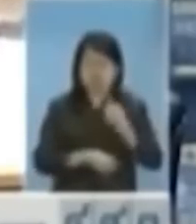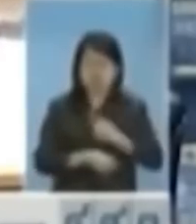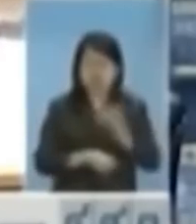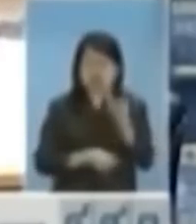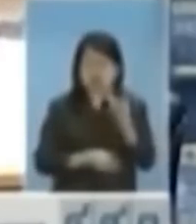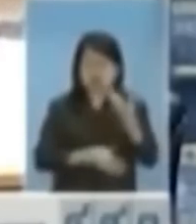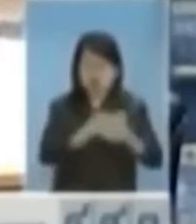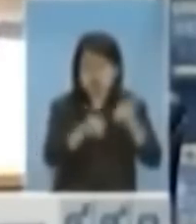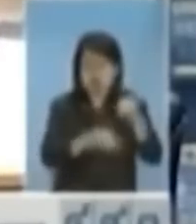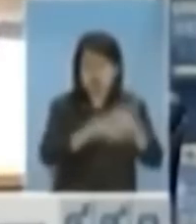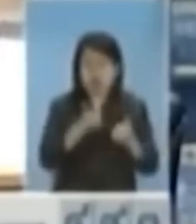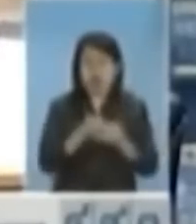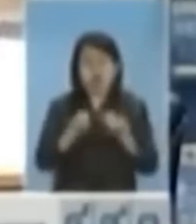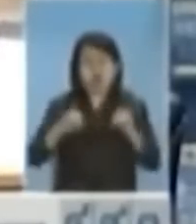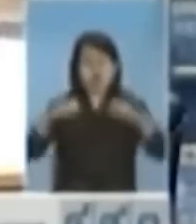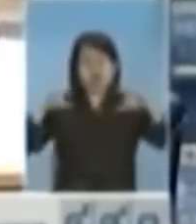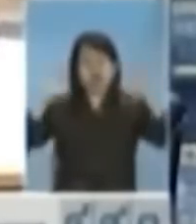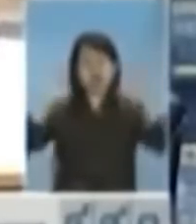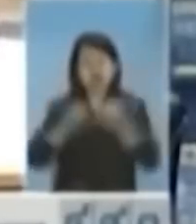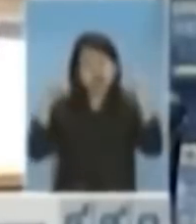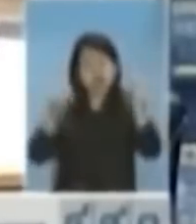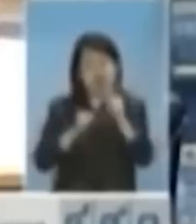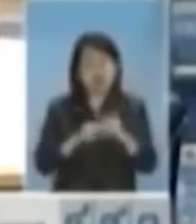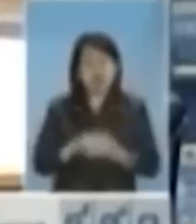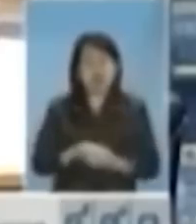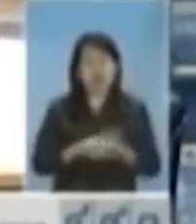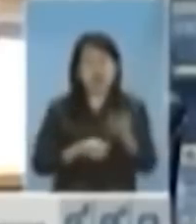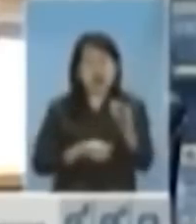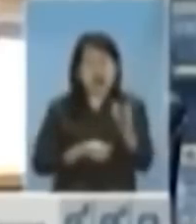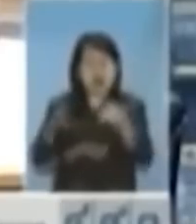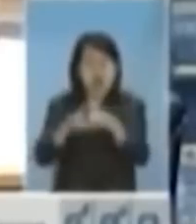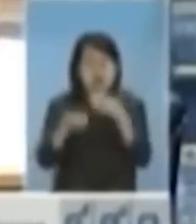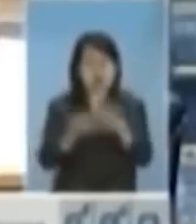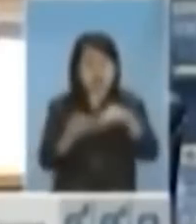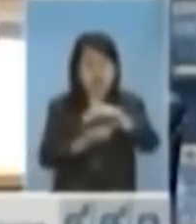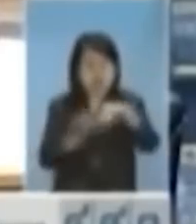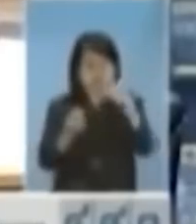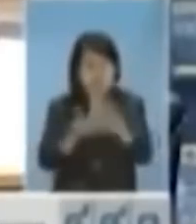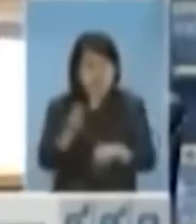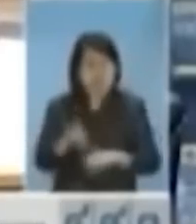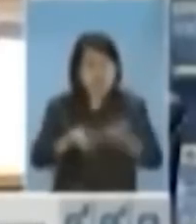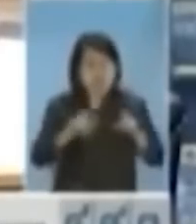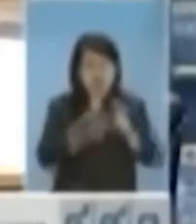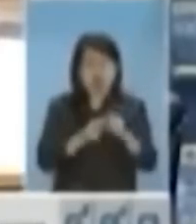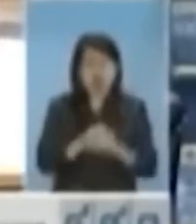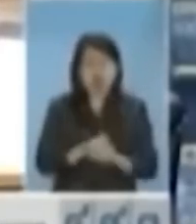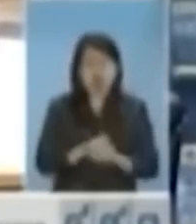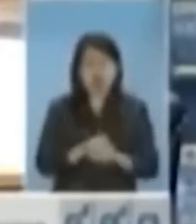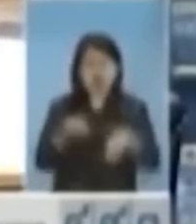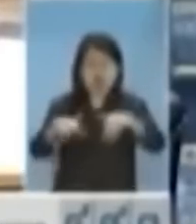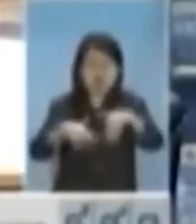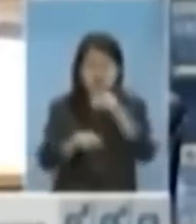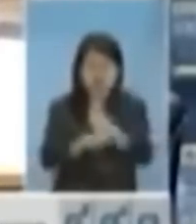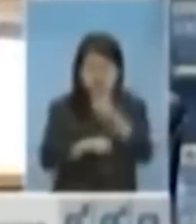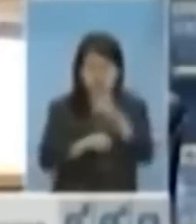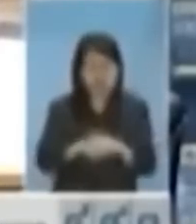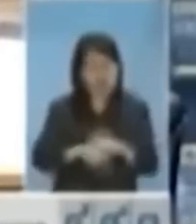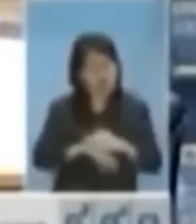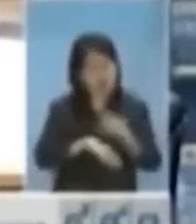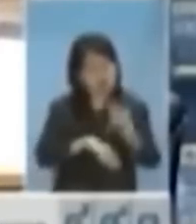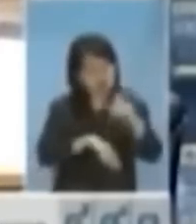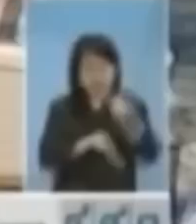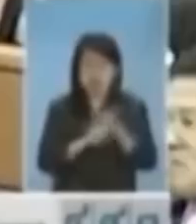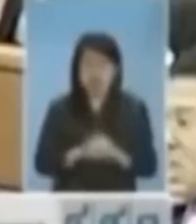านนายกรัฐมนตรีปล่อยให้เอาบัญชีข้าวมาพัวพันกับแก๊งฟอกเงินฮะท่านประธานแล้วท่านประธานประเทศจะอยู่ยังไงฮะรัฐบาลพัวพันพวกฟอกเงิน